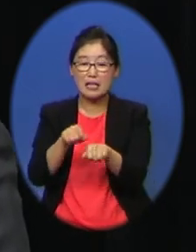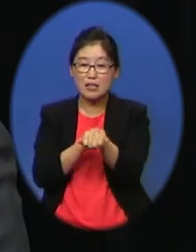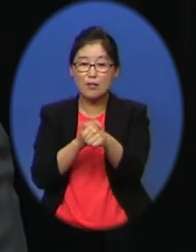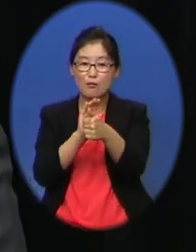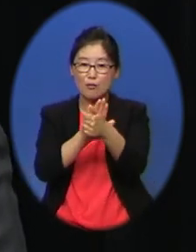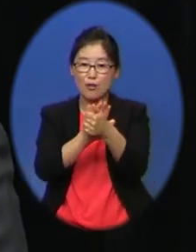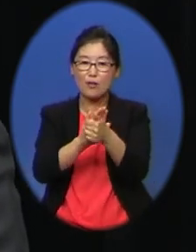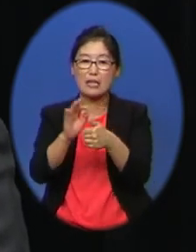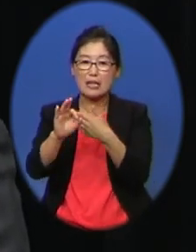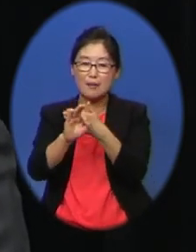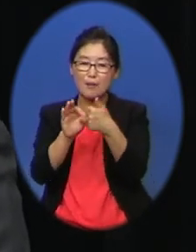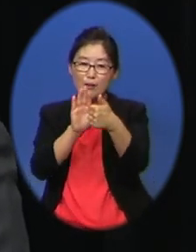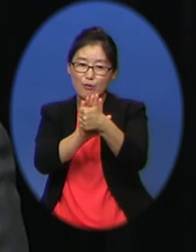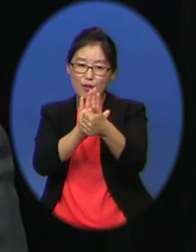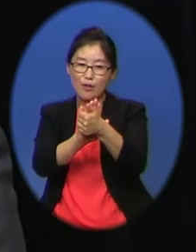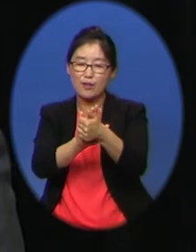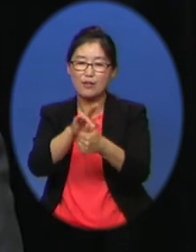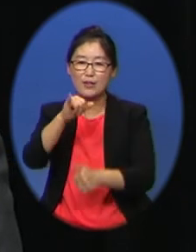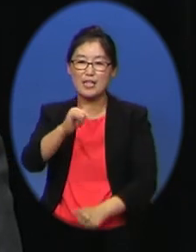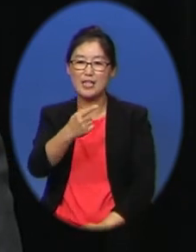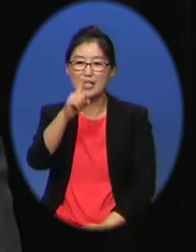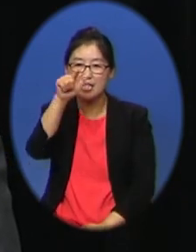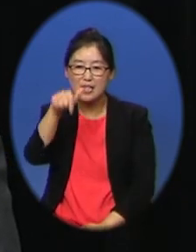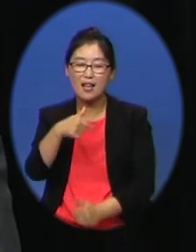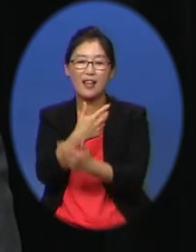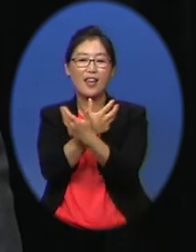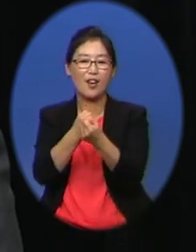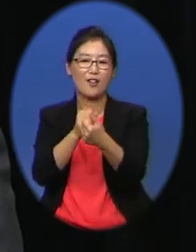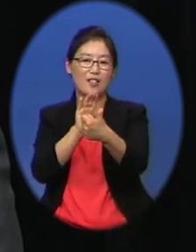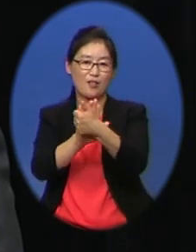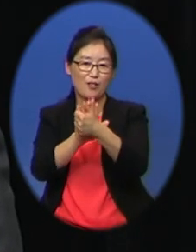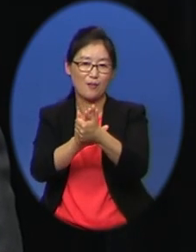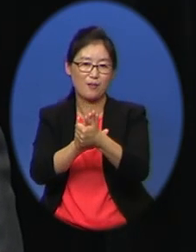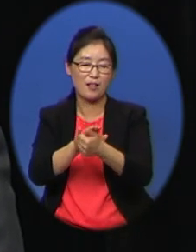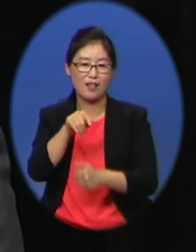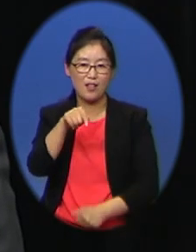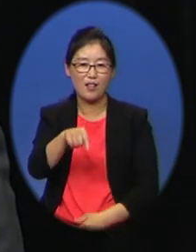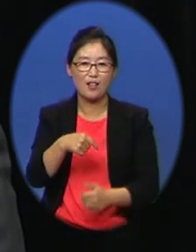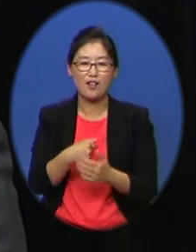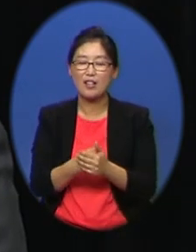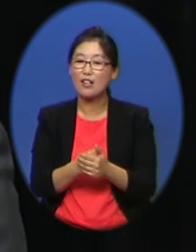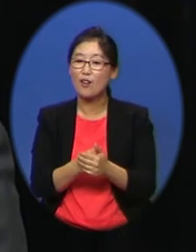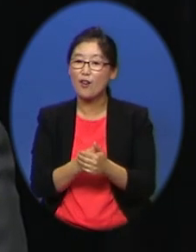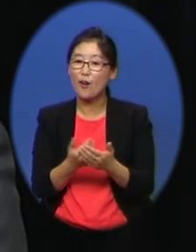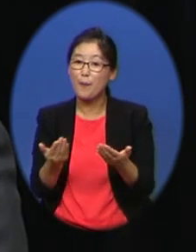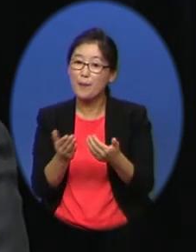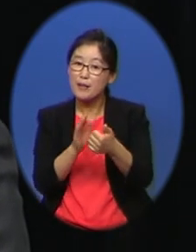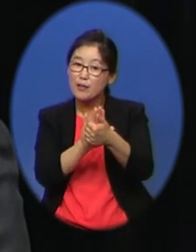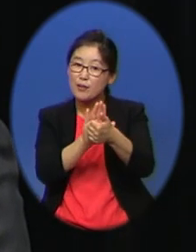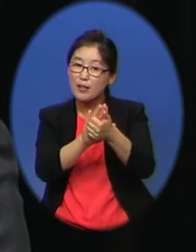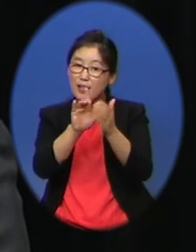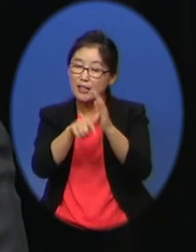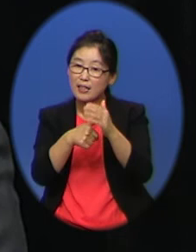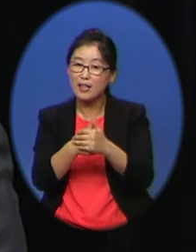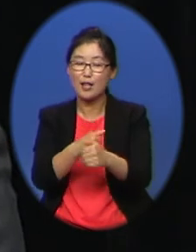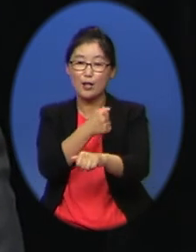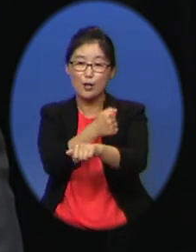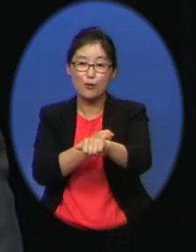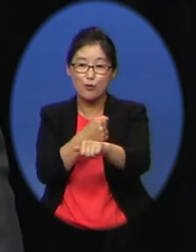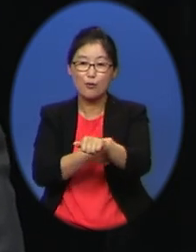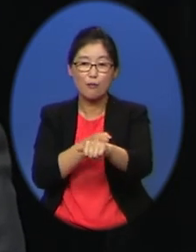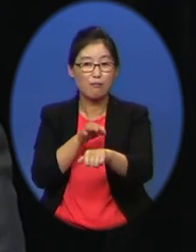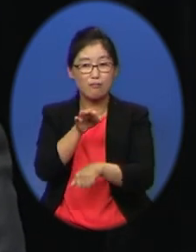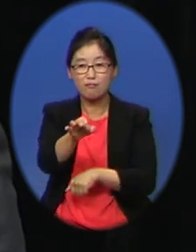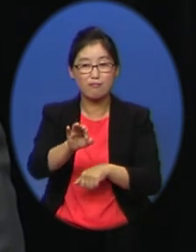업무를 지원하고 있습니다. 저희 협회는 비영리법인이기 때문에 이러한 업무를 지원함에 있어 실비 외에 별도의 수수료를 받고 있지는